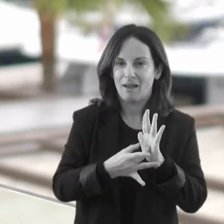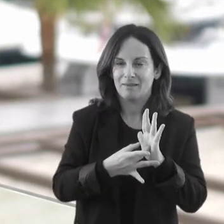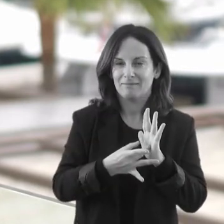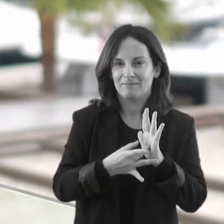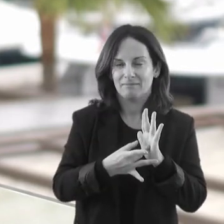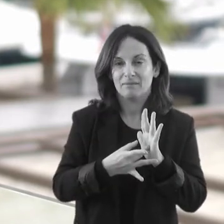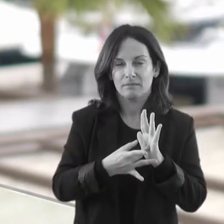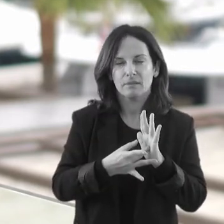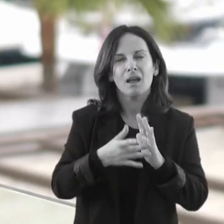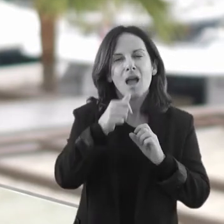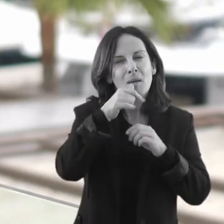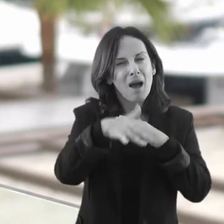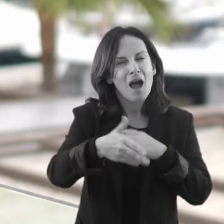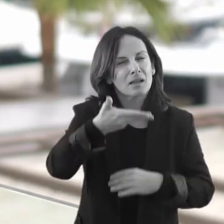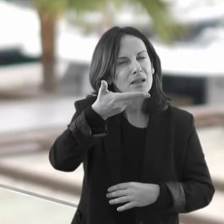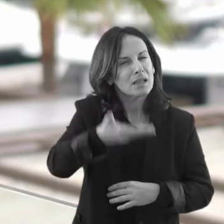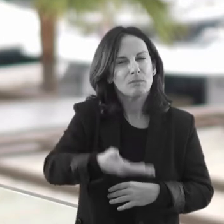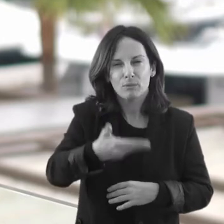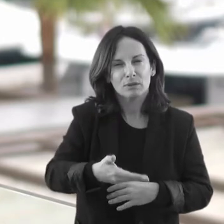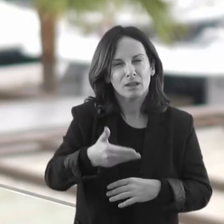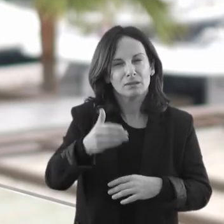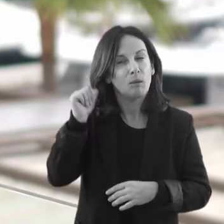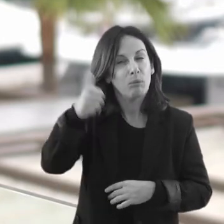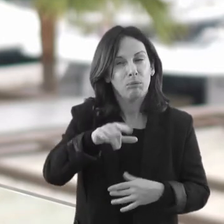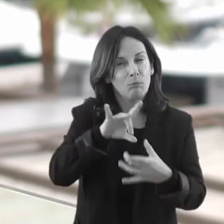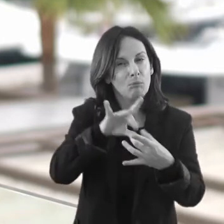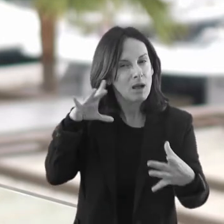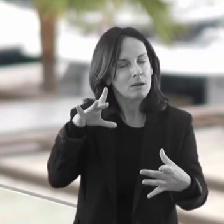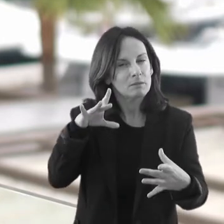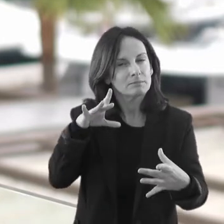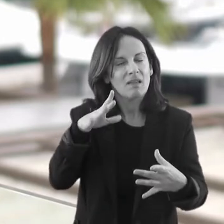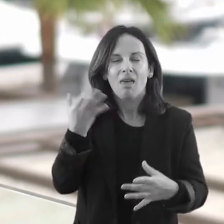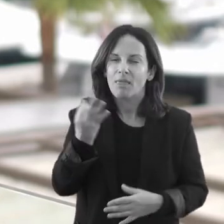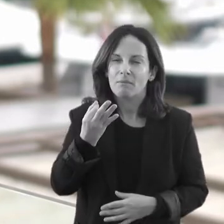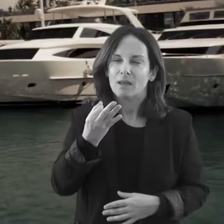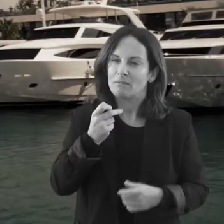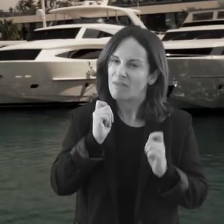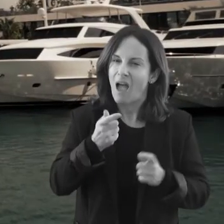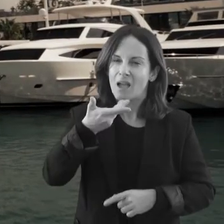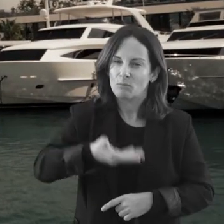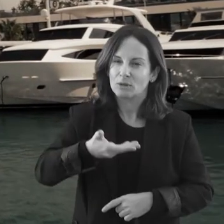aquests valors de la mà i fer-lo ja d'una vegada realitat.